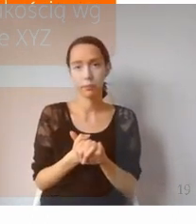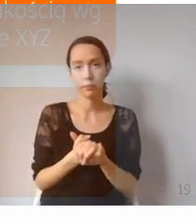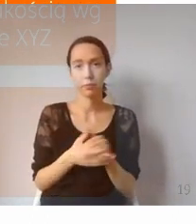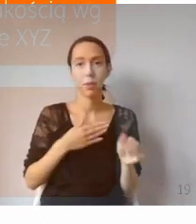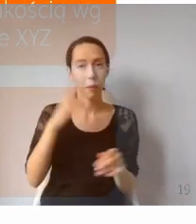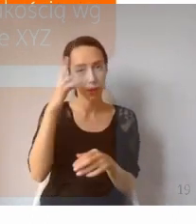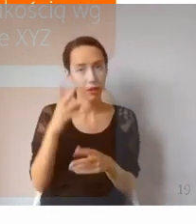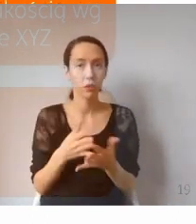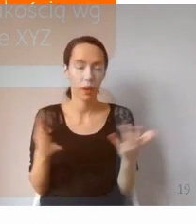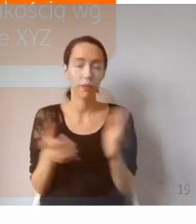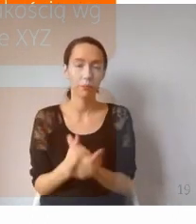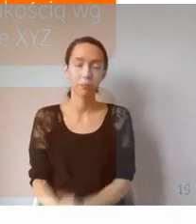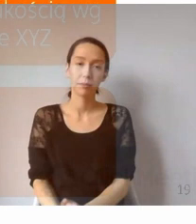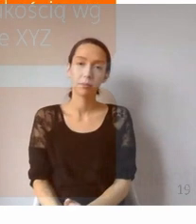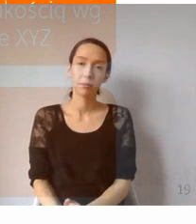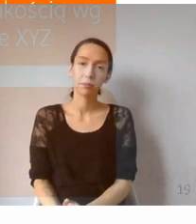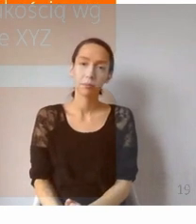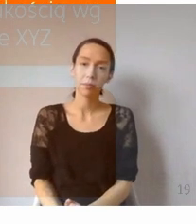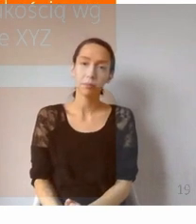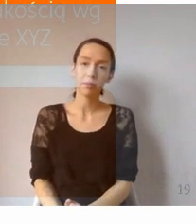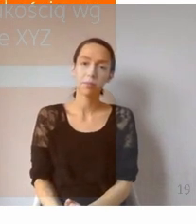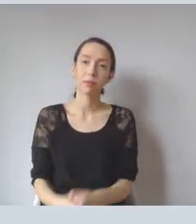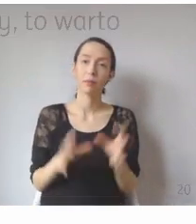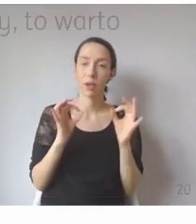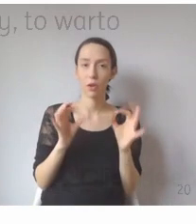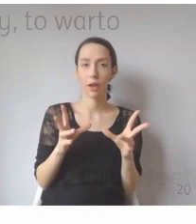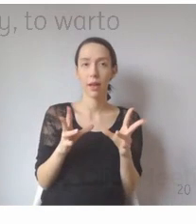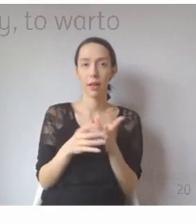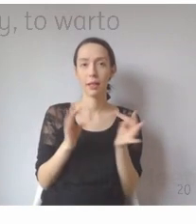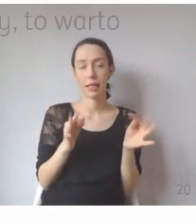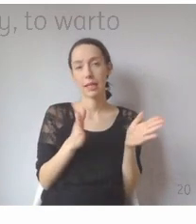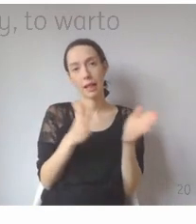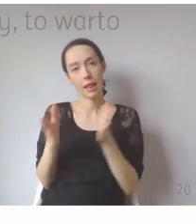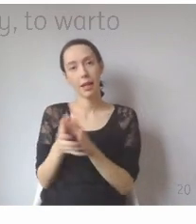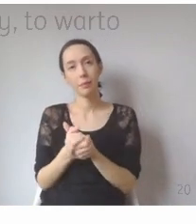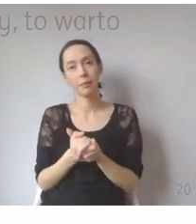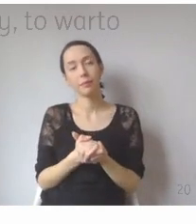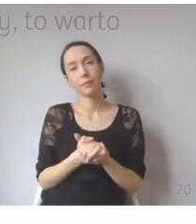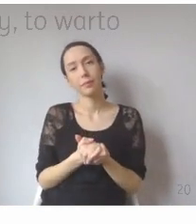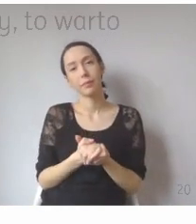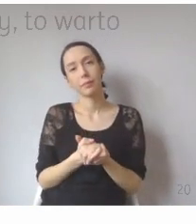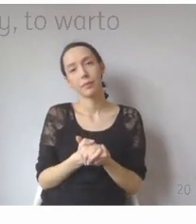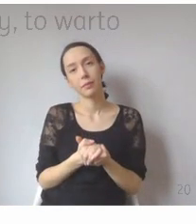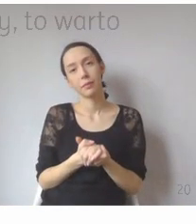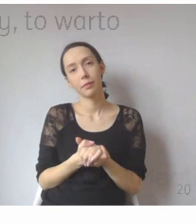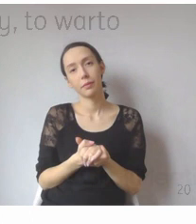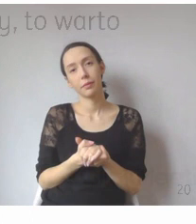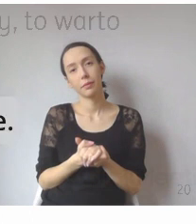jest jasne. Ok, i sobie już przejdziemy teraz dalej do